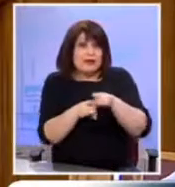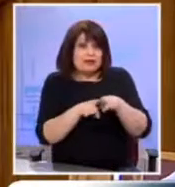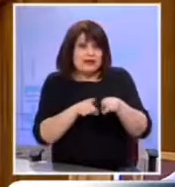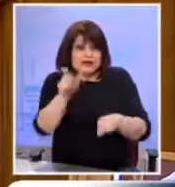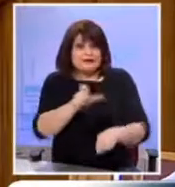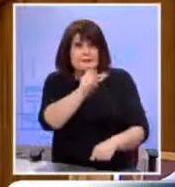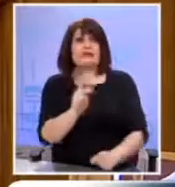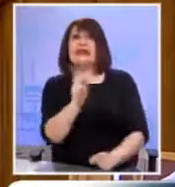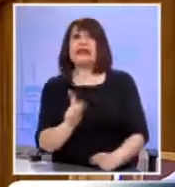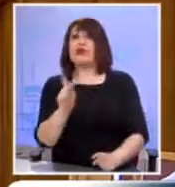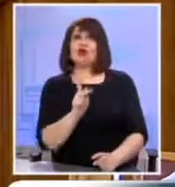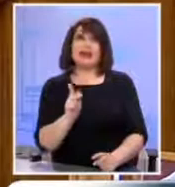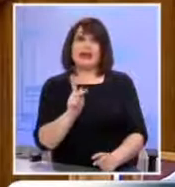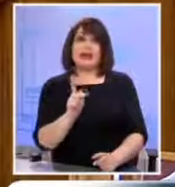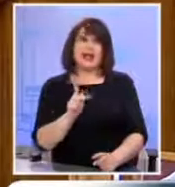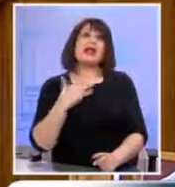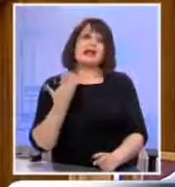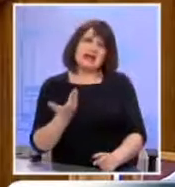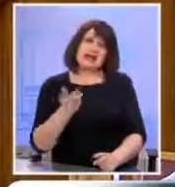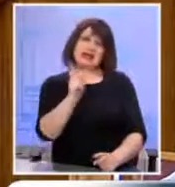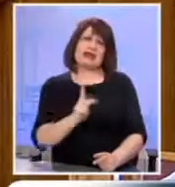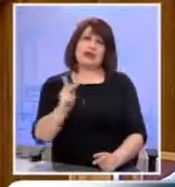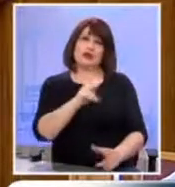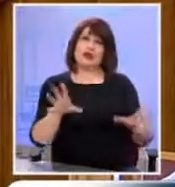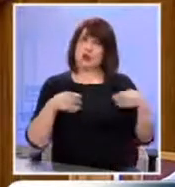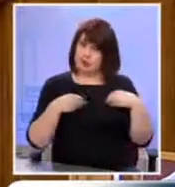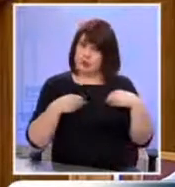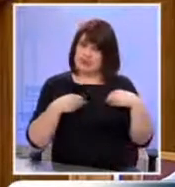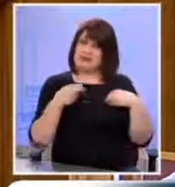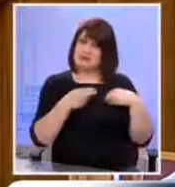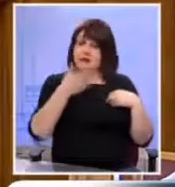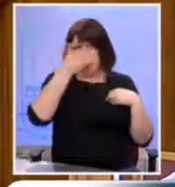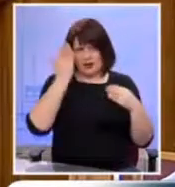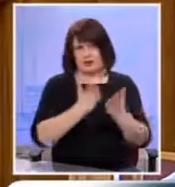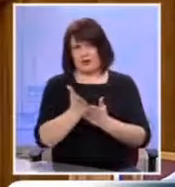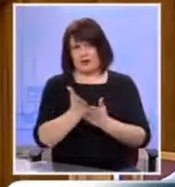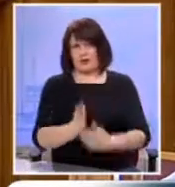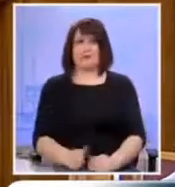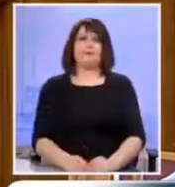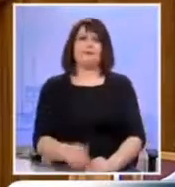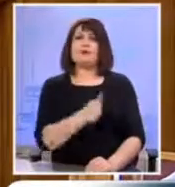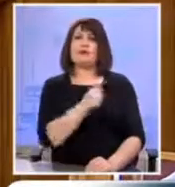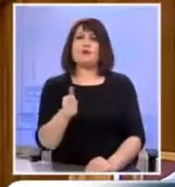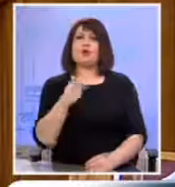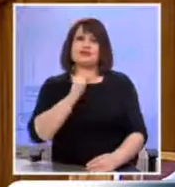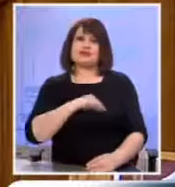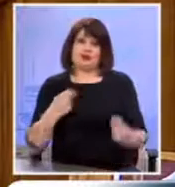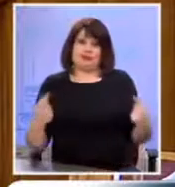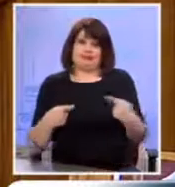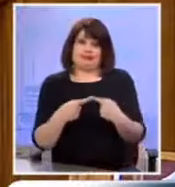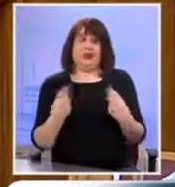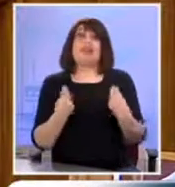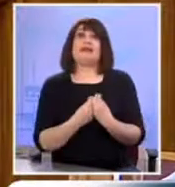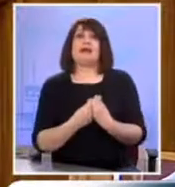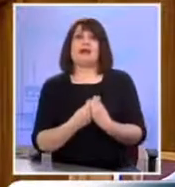κοινωνία και γίνονται από την ίδια την κοινωνία αποδεκτές. Εν προκειμένου, η μόνη σύγκρουση συμφερόντων που υπάρχει, και